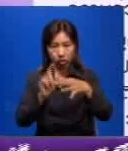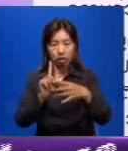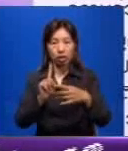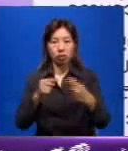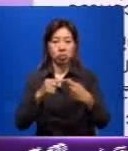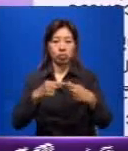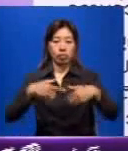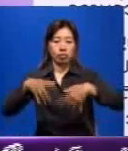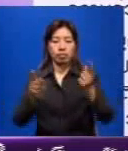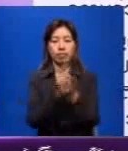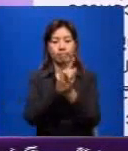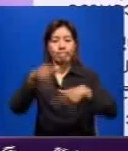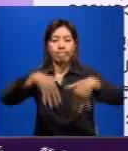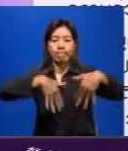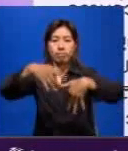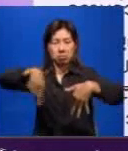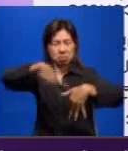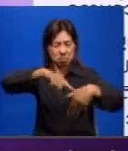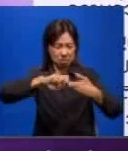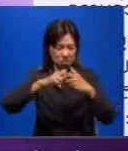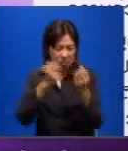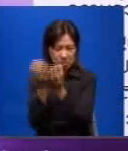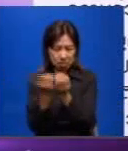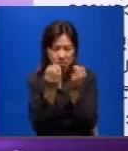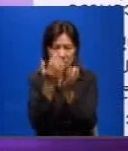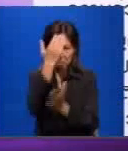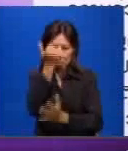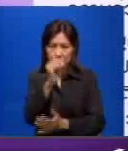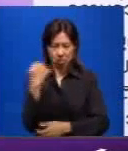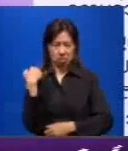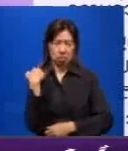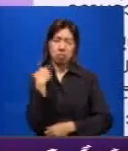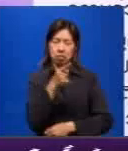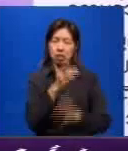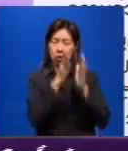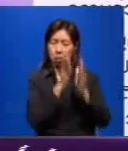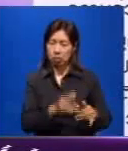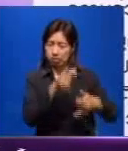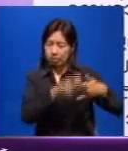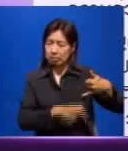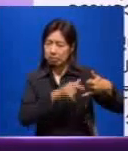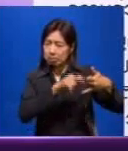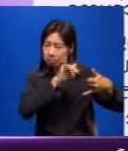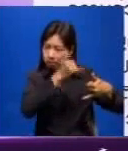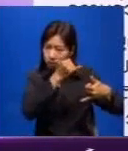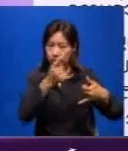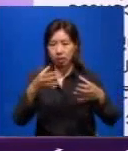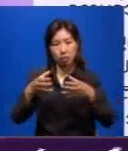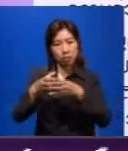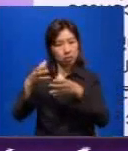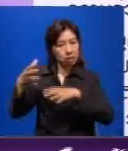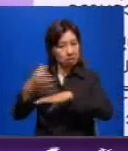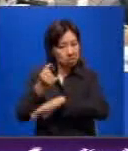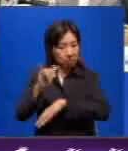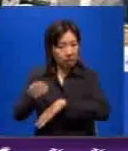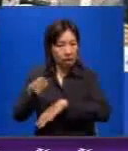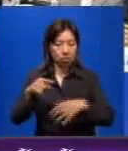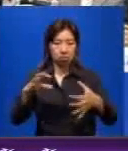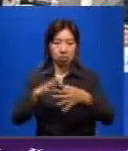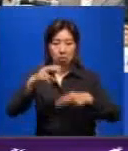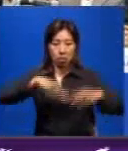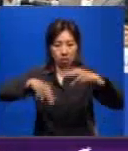นี้มีสาเหตุหลักๆมาจากความพยายามของกลุ่มบุคคลและพรรคการเมืองบางพรรคที่ไม่ต้องการระบอบประชาธิปไตยจึงตั้งใ